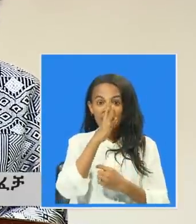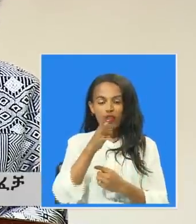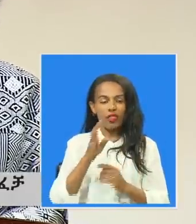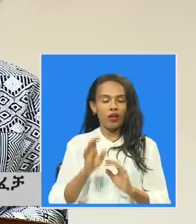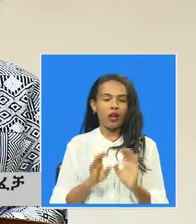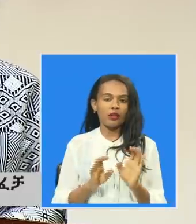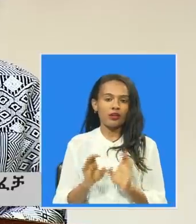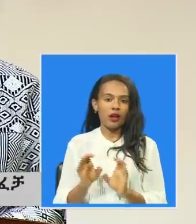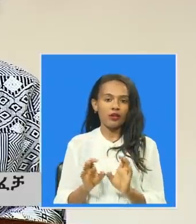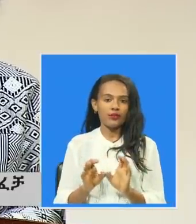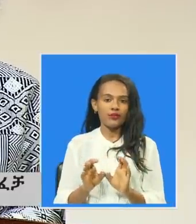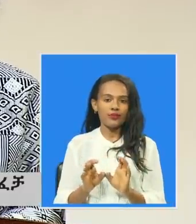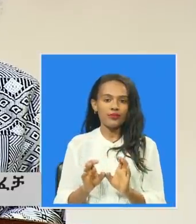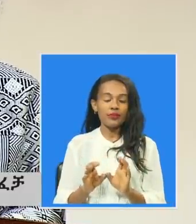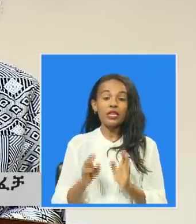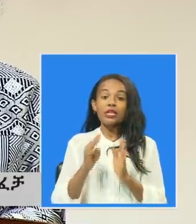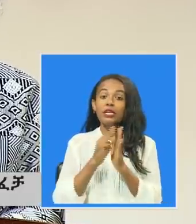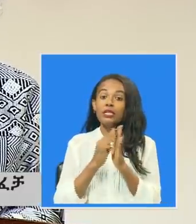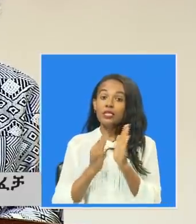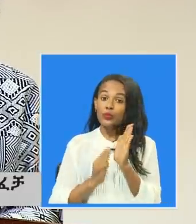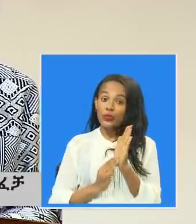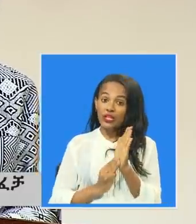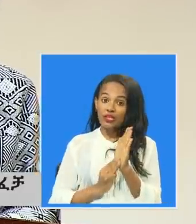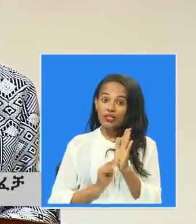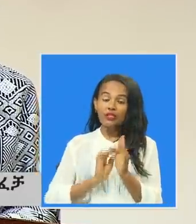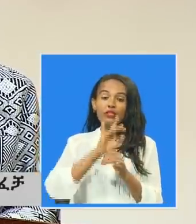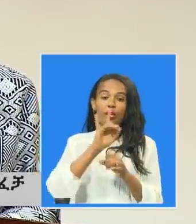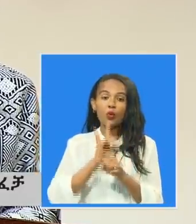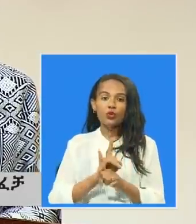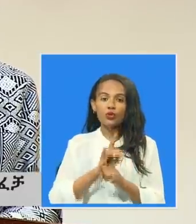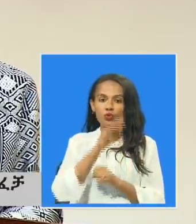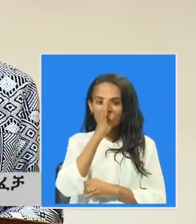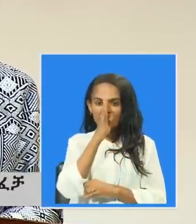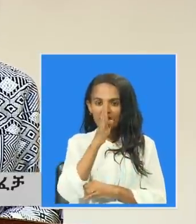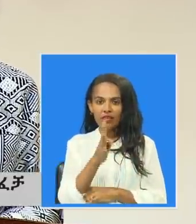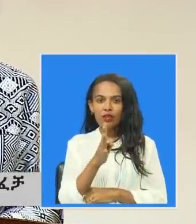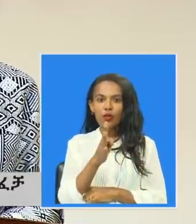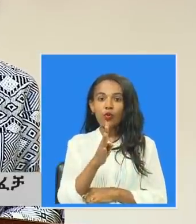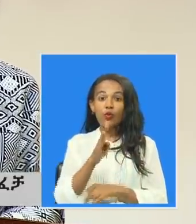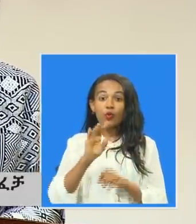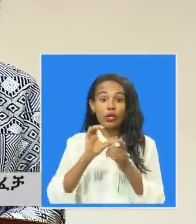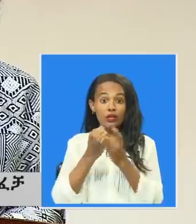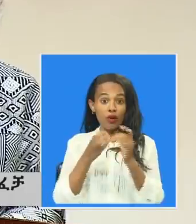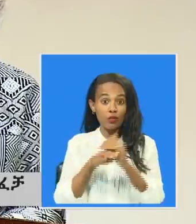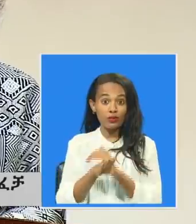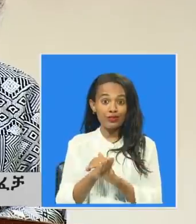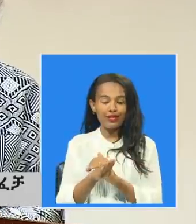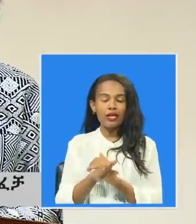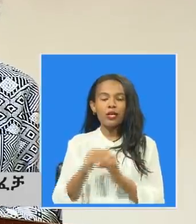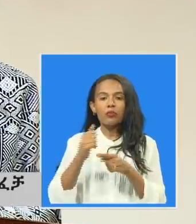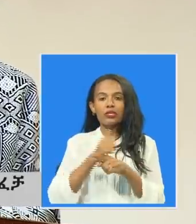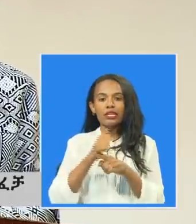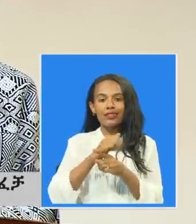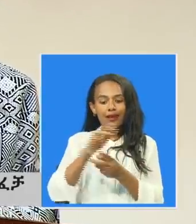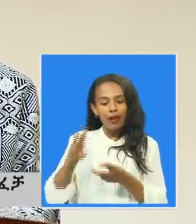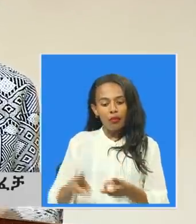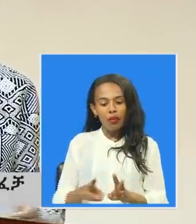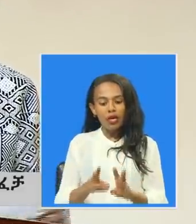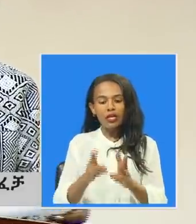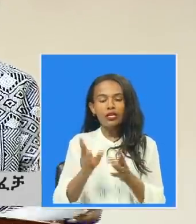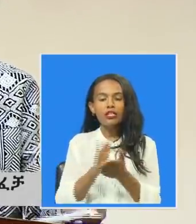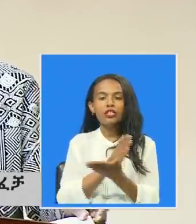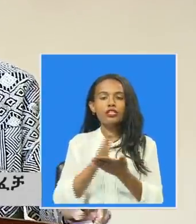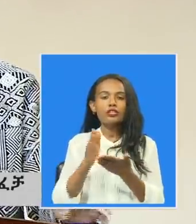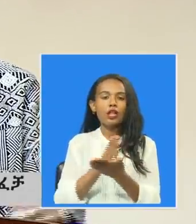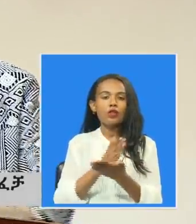ያደርጋል። ዲሲፕሊን ደግሞ ዜጎች በተፈጠረው ምህዳር በሰለጠነ መንገድ